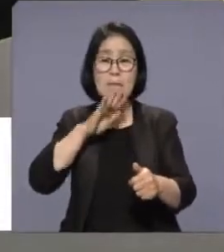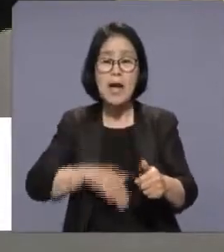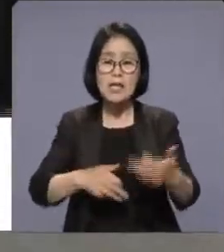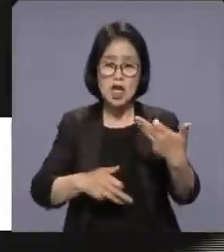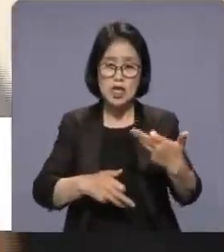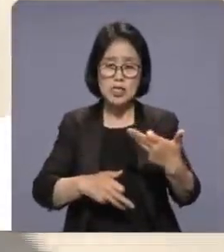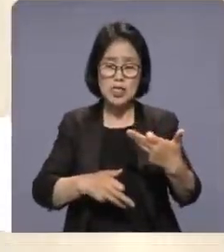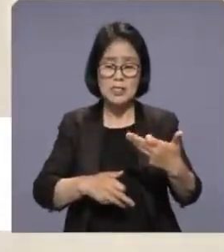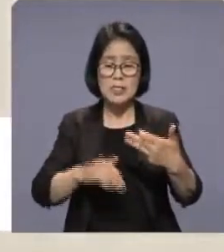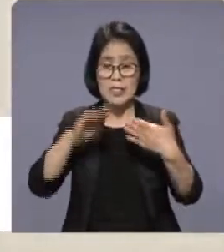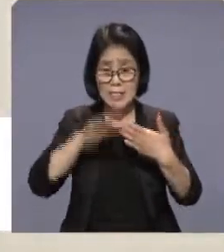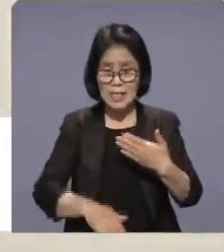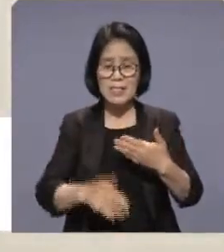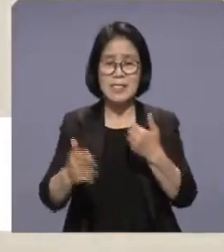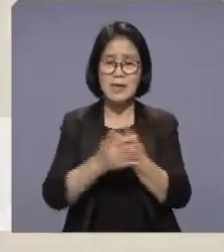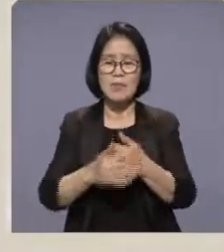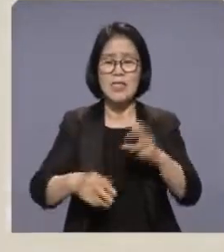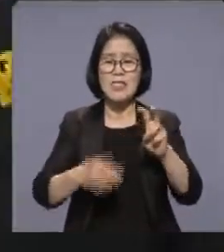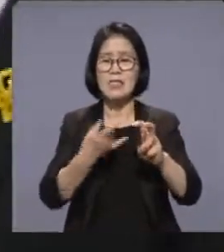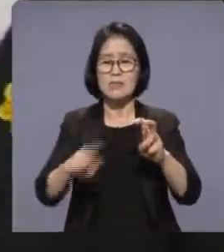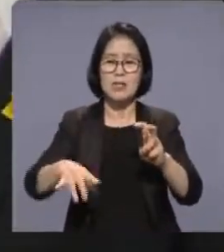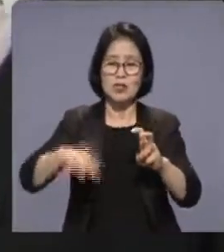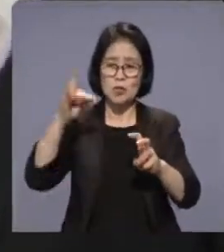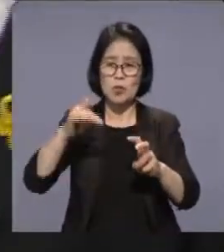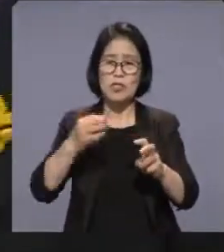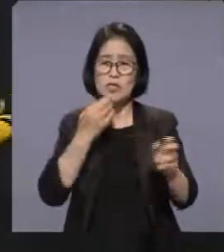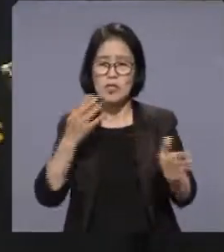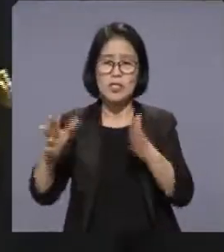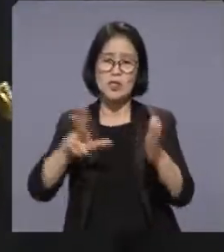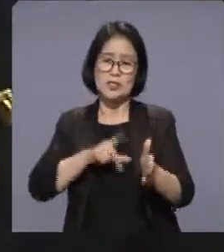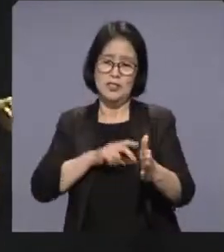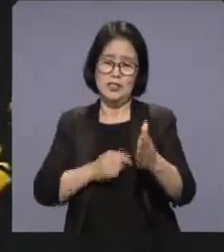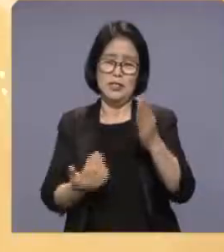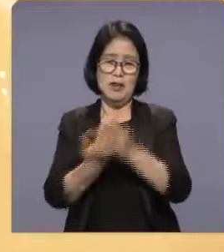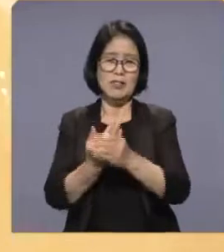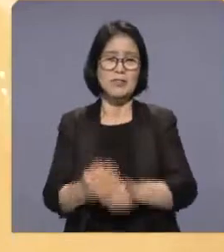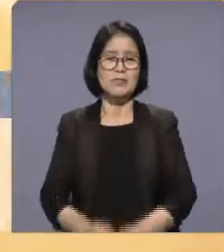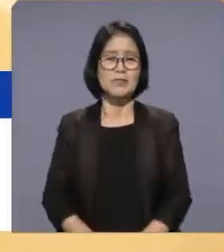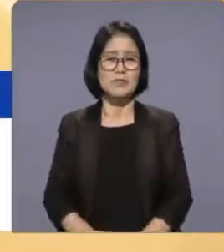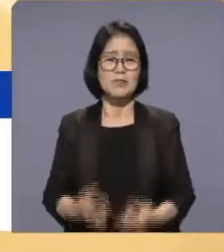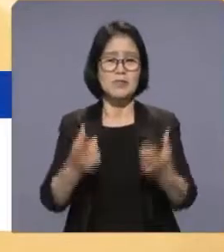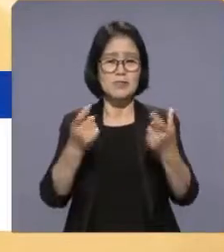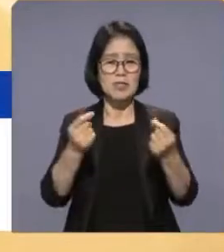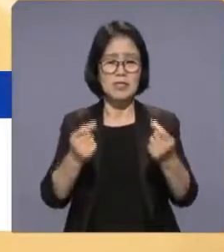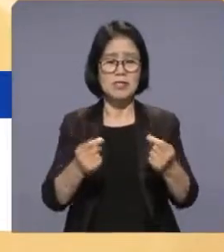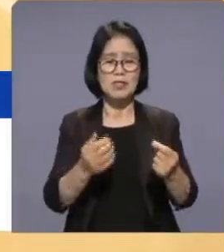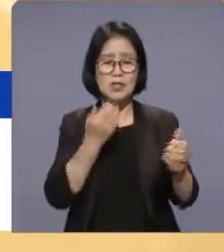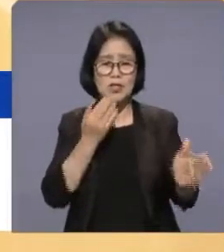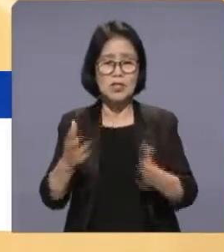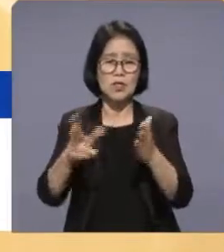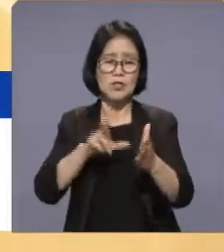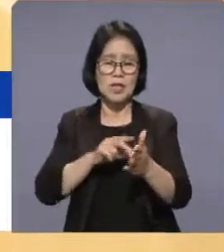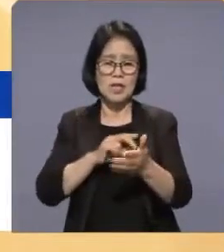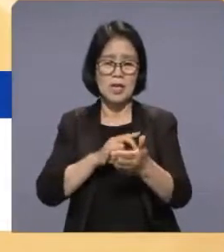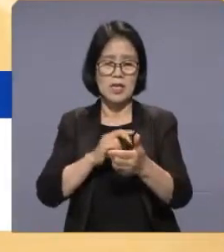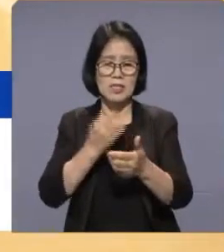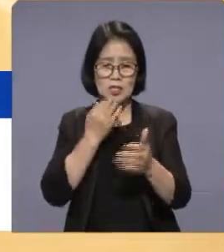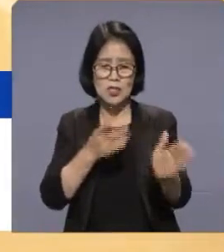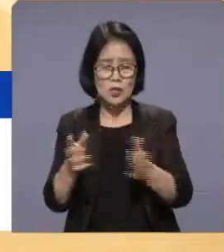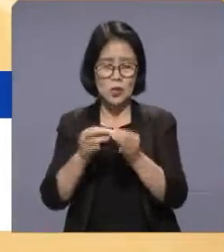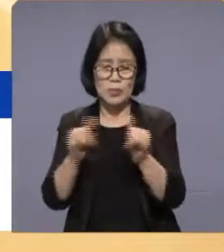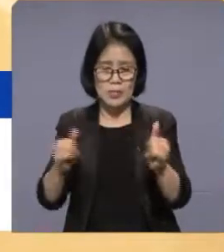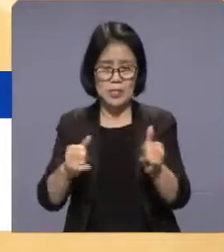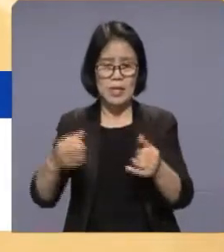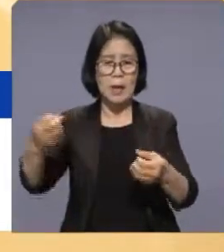18살로 낮아지면서 첫 20대 초반 도의원이 나왔습니다. 그만큼 경기도의회가 다양한 경기도민들을